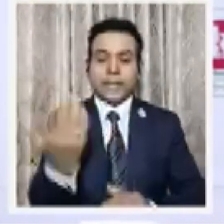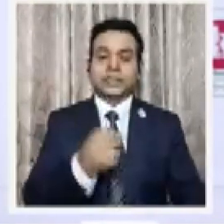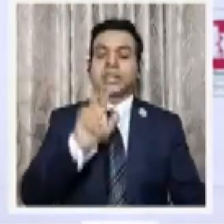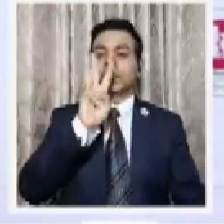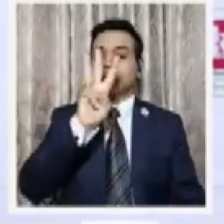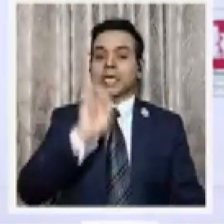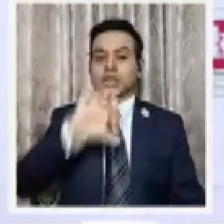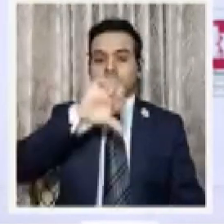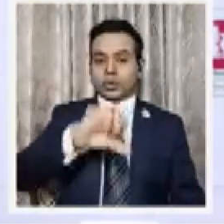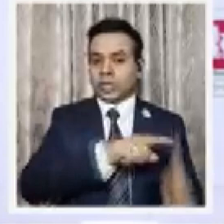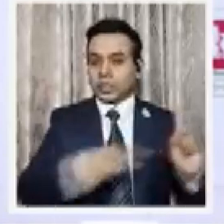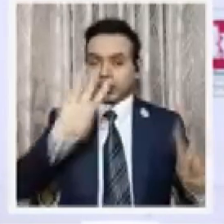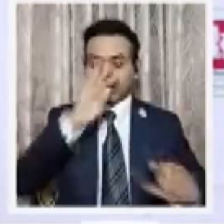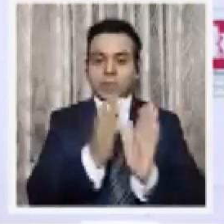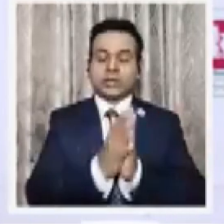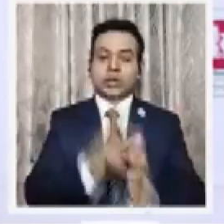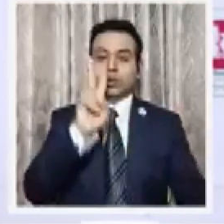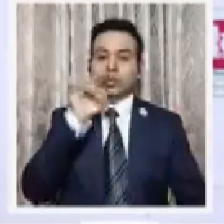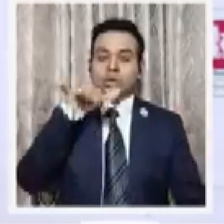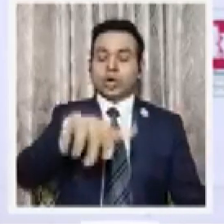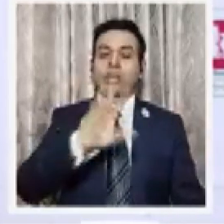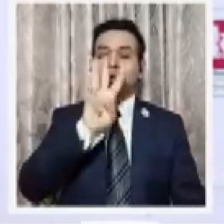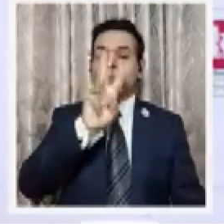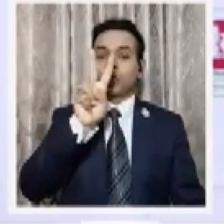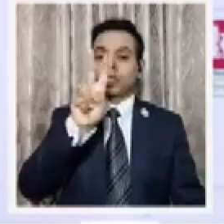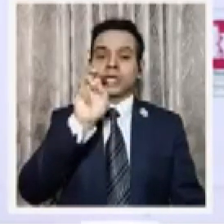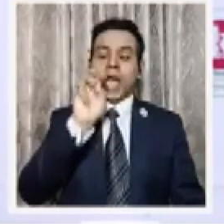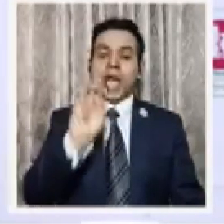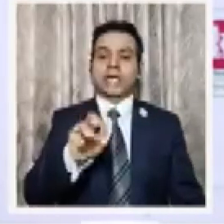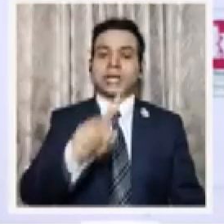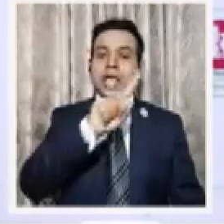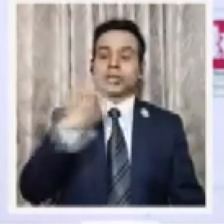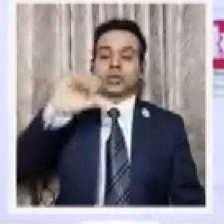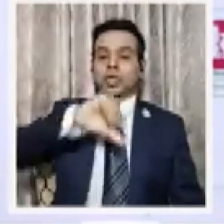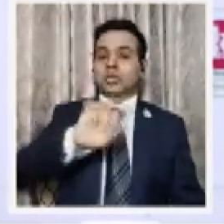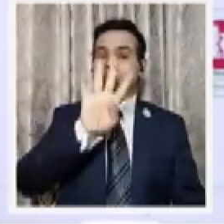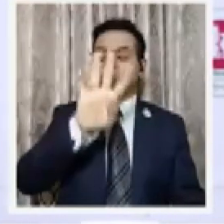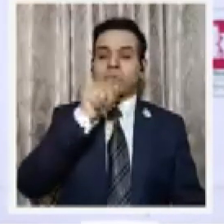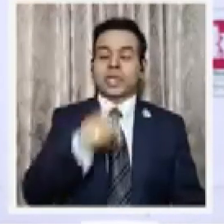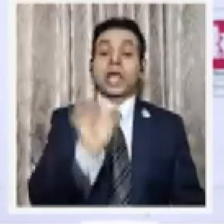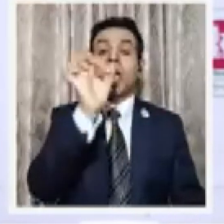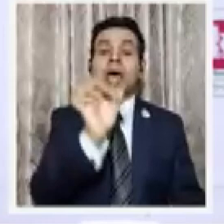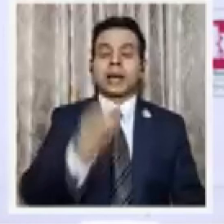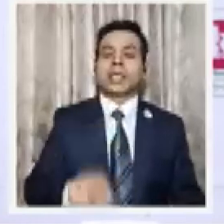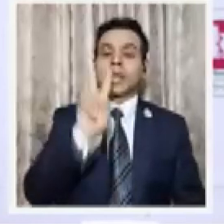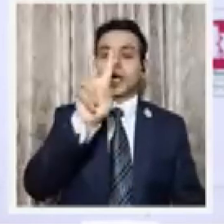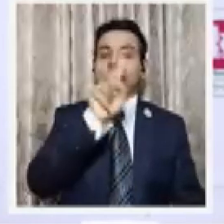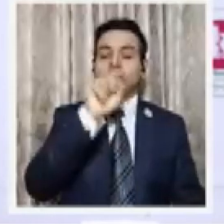11,51,258টি নমুনা, এবং গত 24 ঘন্টায় যা পরীক্ষা হয়েছে তাতে শনাক্ত হয়েছে 3,009 জন। এ পর্যন্ত শনাক্ত